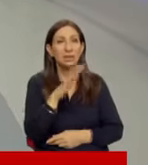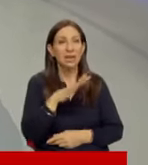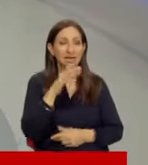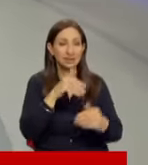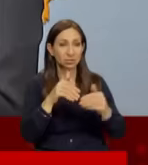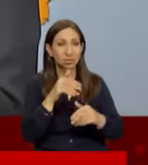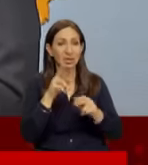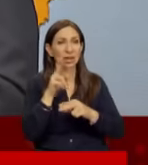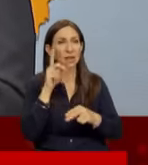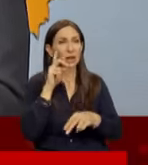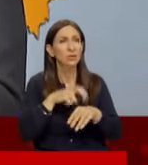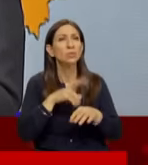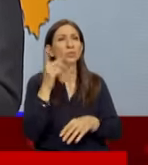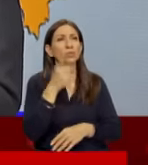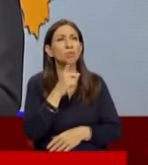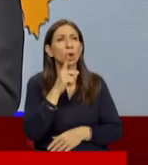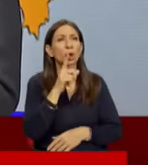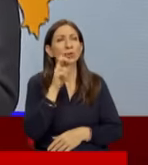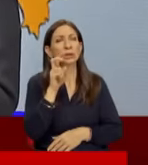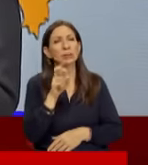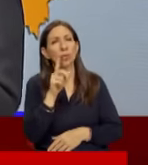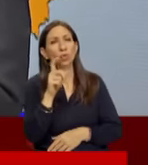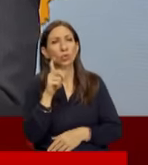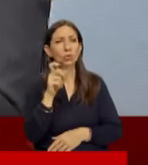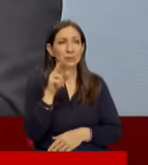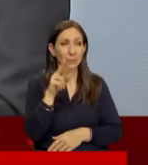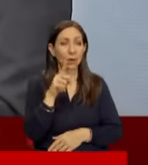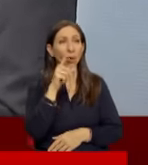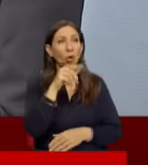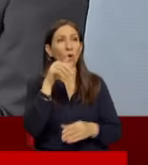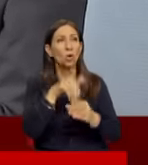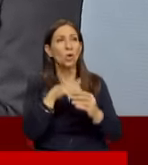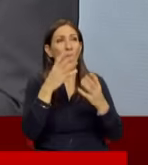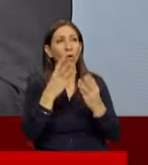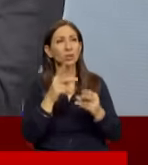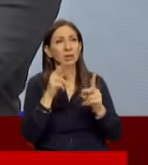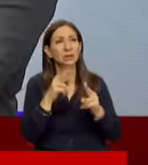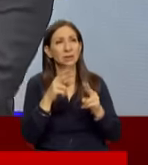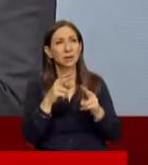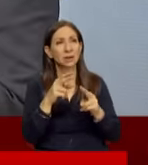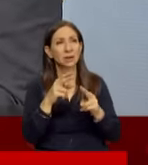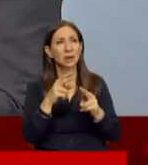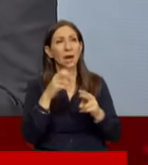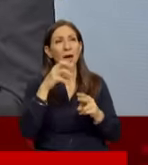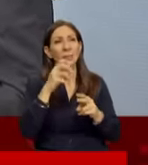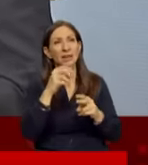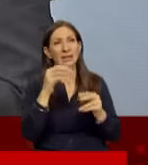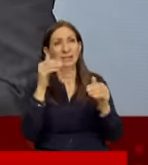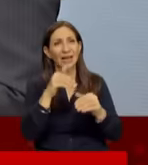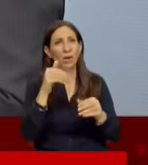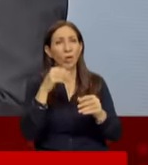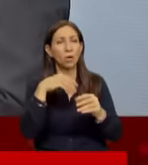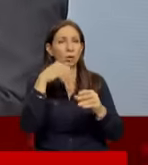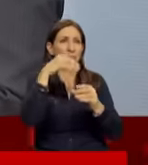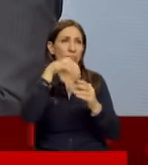oy oranı Çanakkale'de yanlış hatırlamıyorsam %18-19 civarındaydı. Ve o oy olduğu gibi işte AK Parti'den gelen oyu da